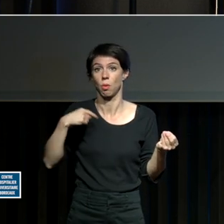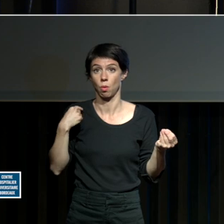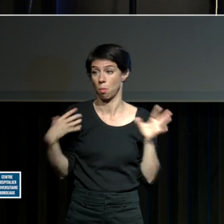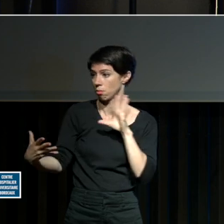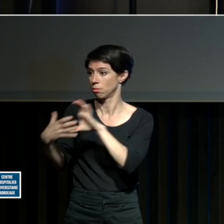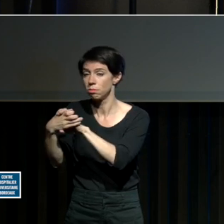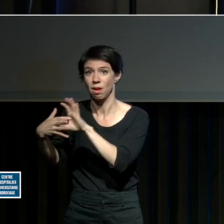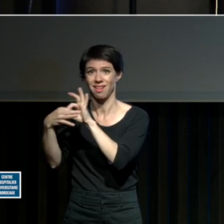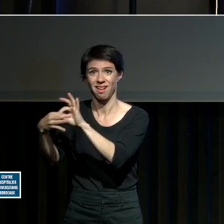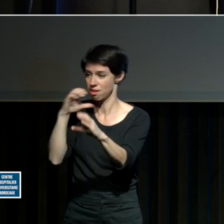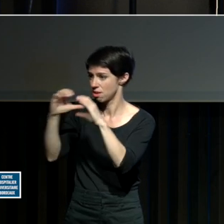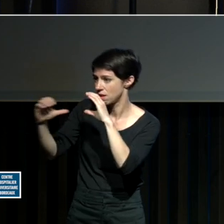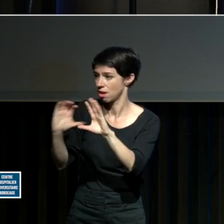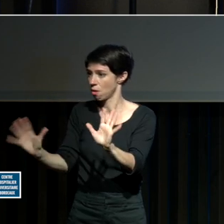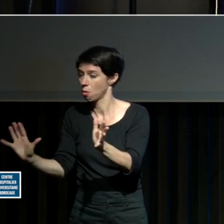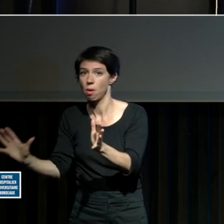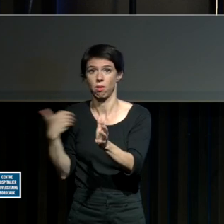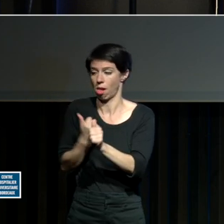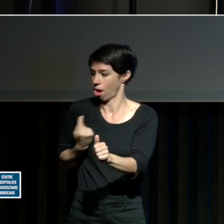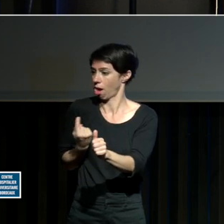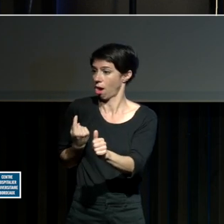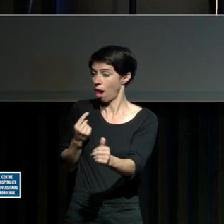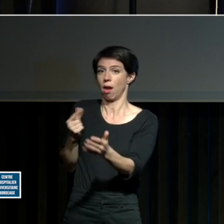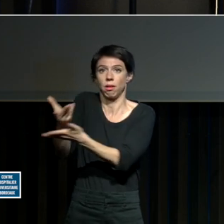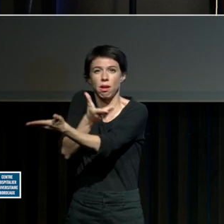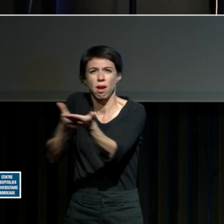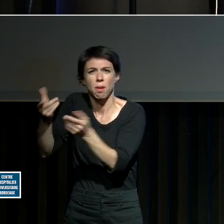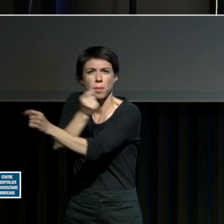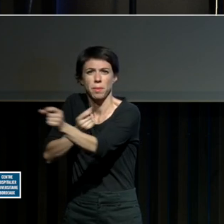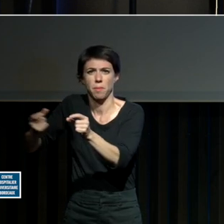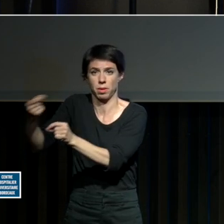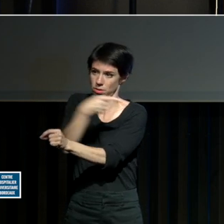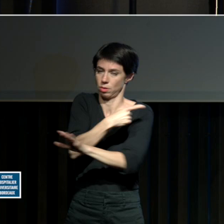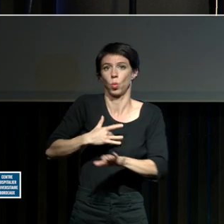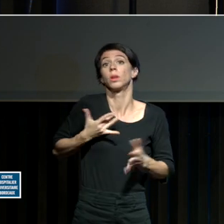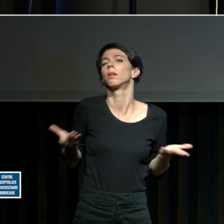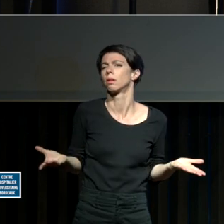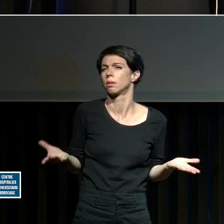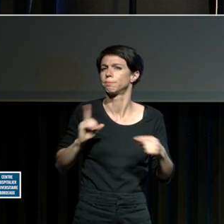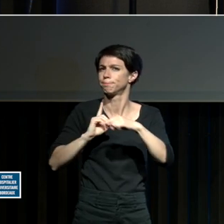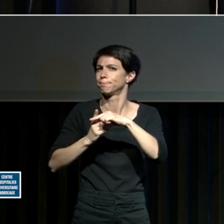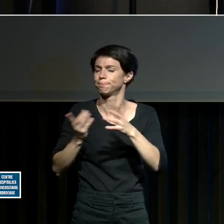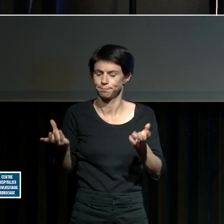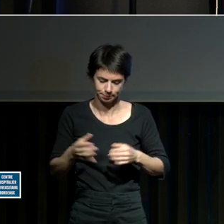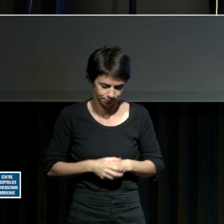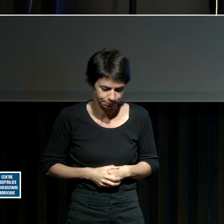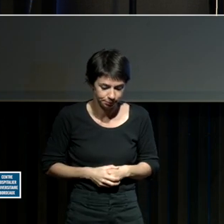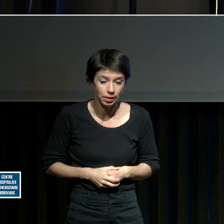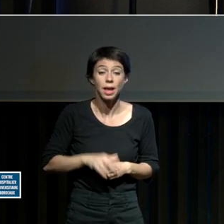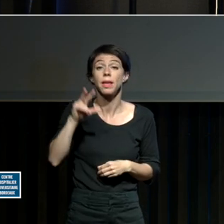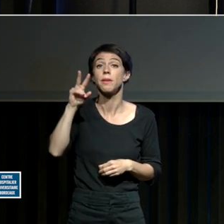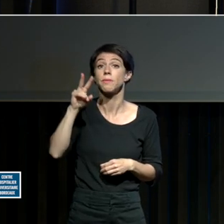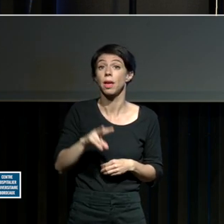lien social et lutter contre l'isolement. Alors, quand on s'interroge sur la question des